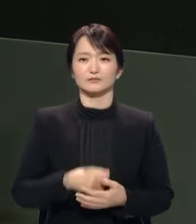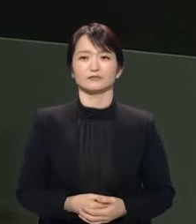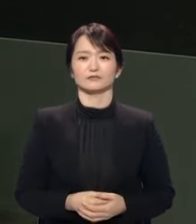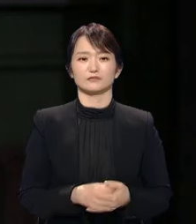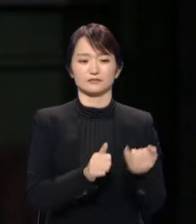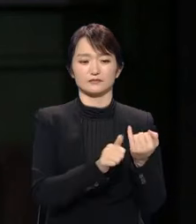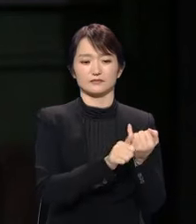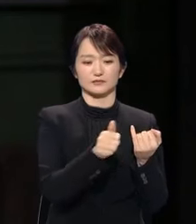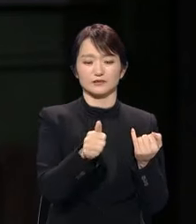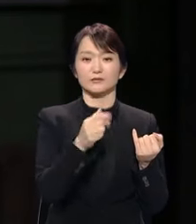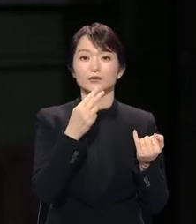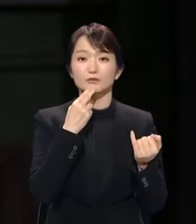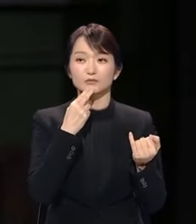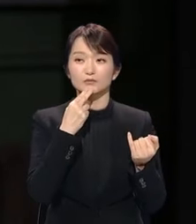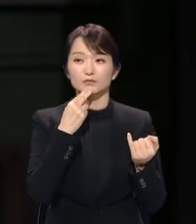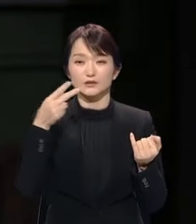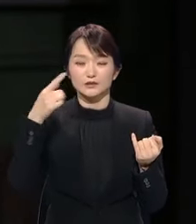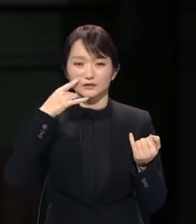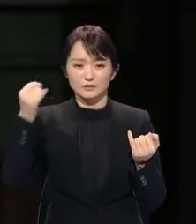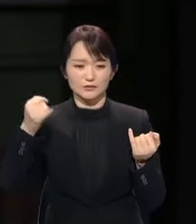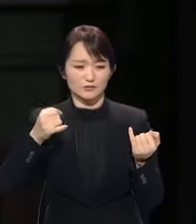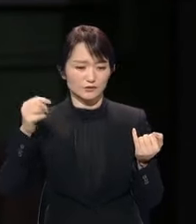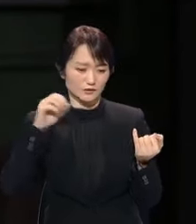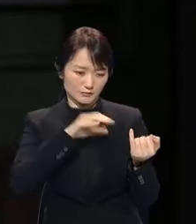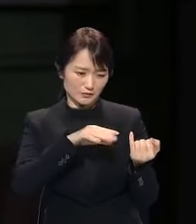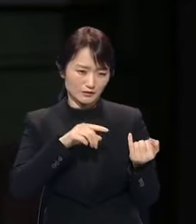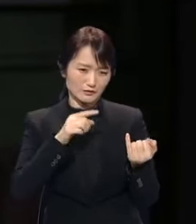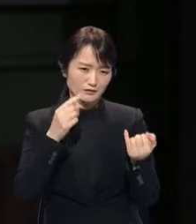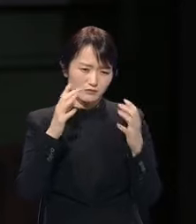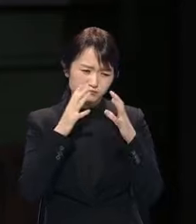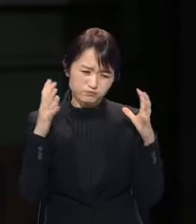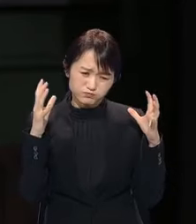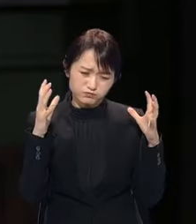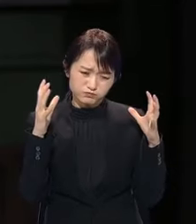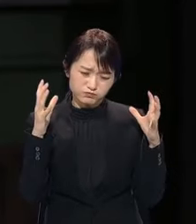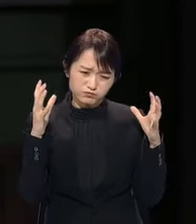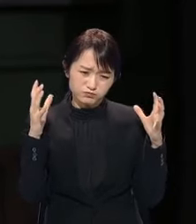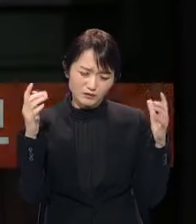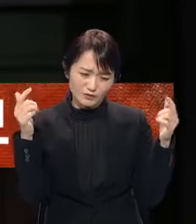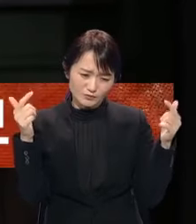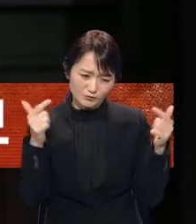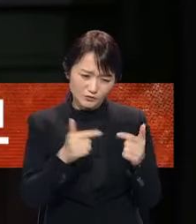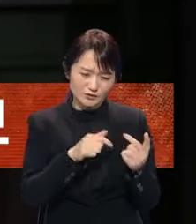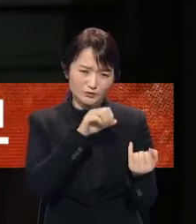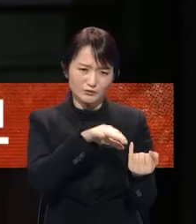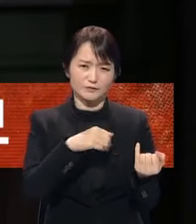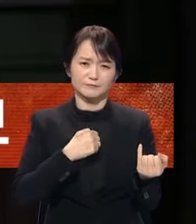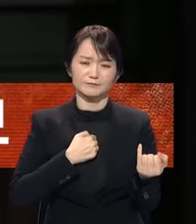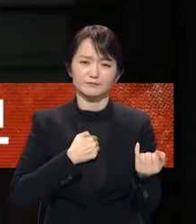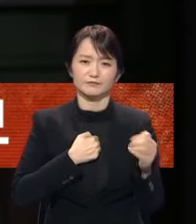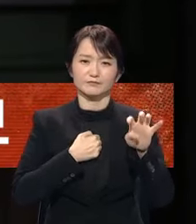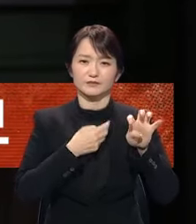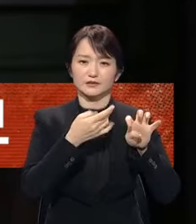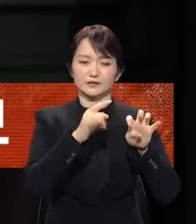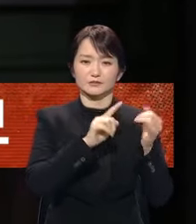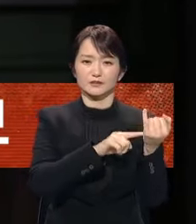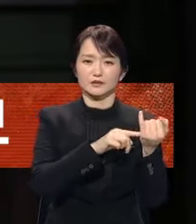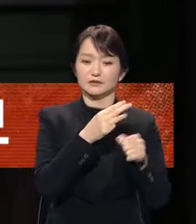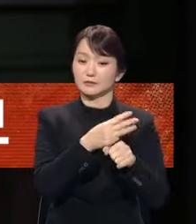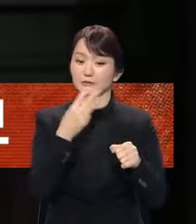없는 곳에서 살 빼라고 닥달하는 시어머니 때문에 스트레스다 하는 사연입니다. 일단 사연자 부부는 40대고요. 3년 전에